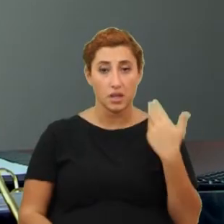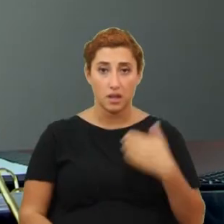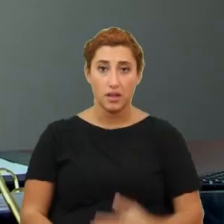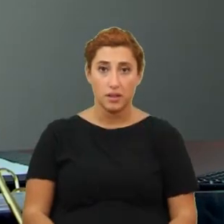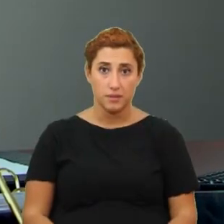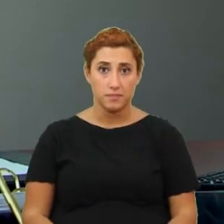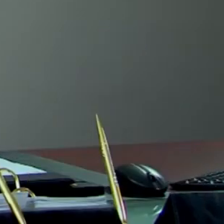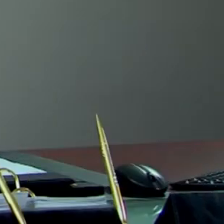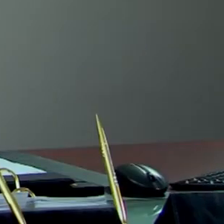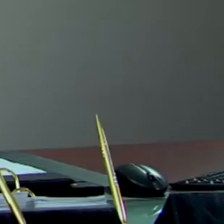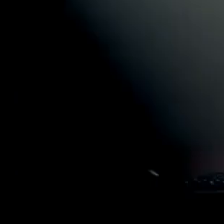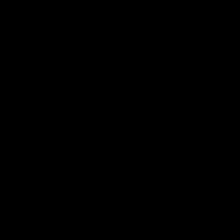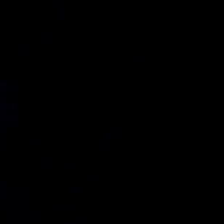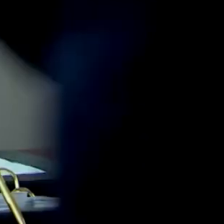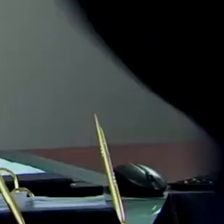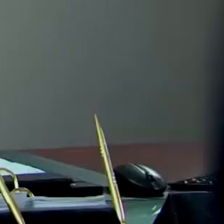Gel.